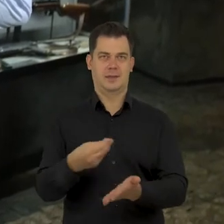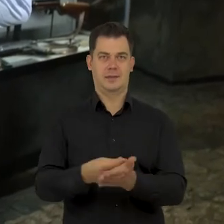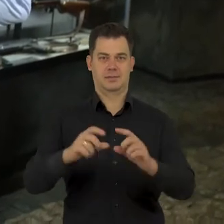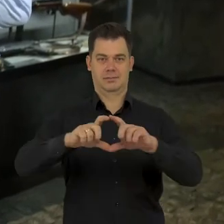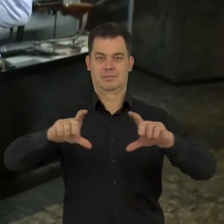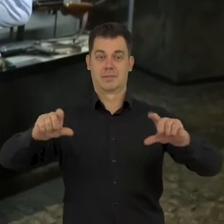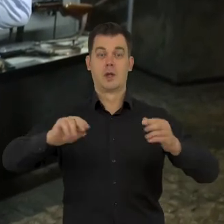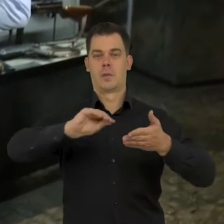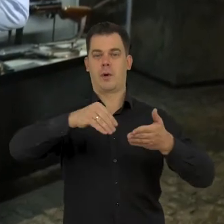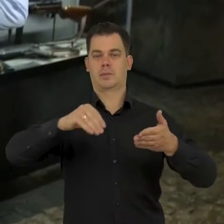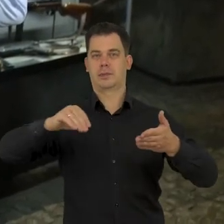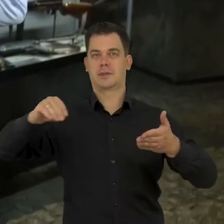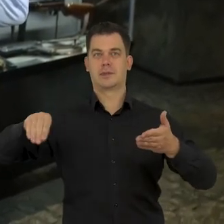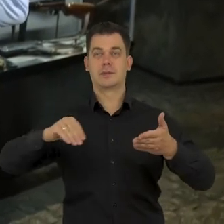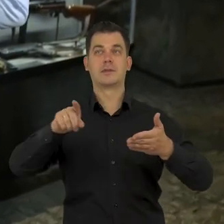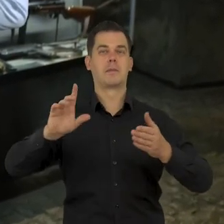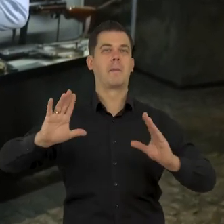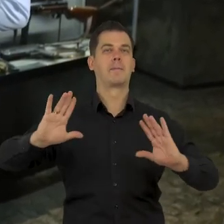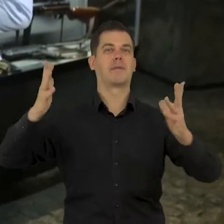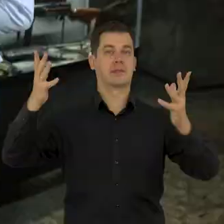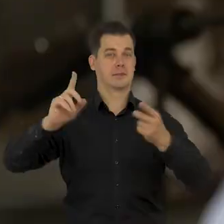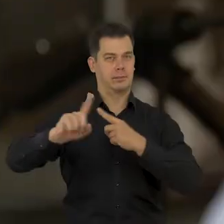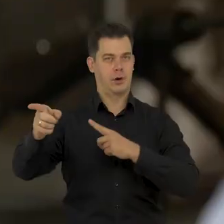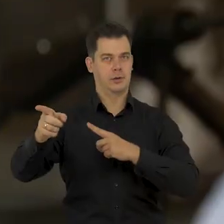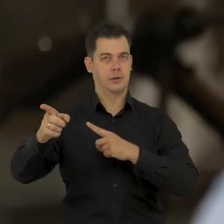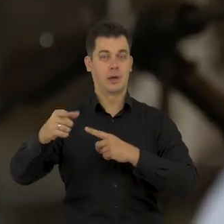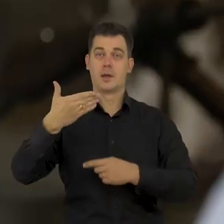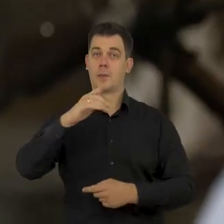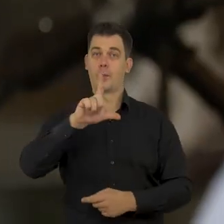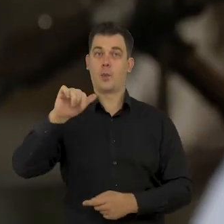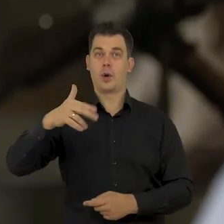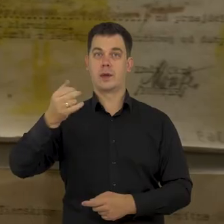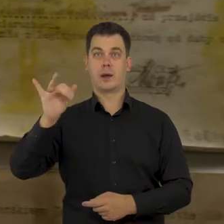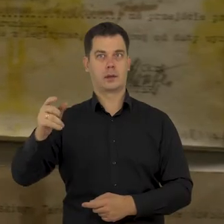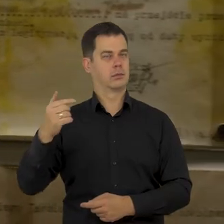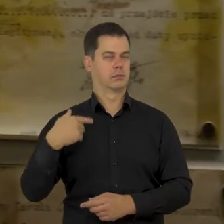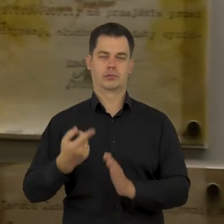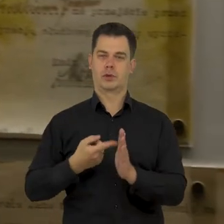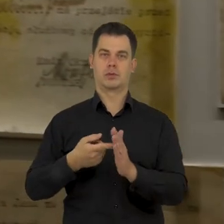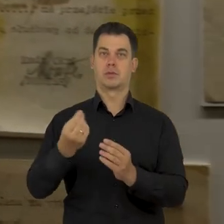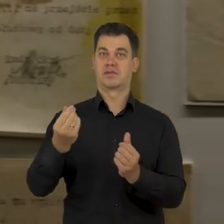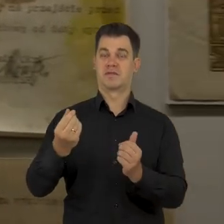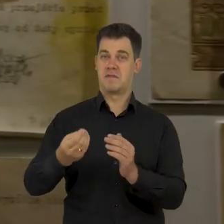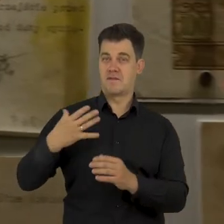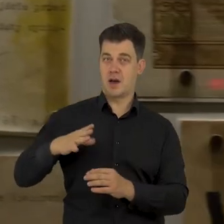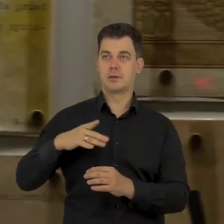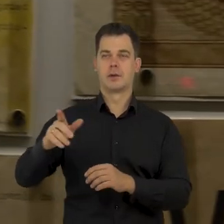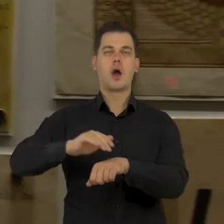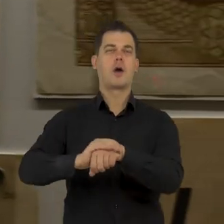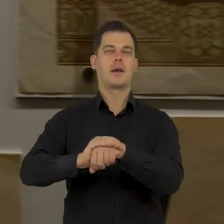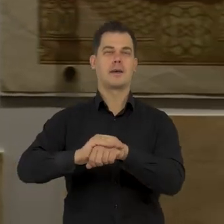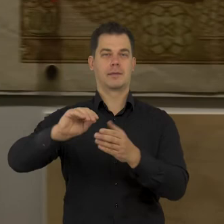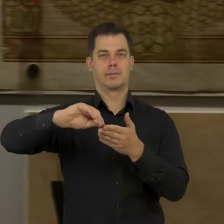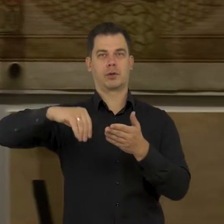znanych pamiątek z okresu przebywania powstańców w obozach jenieckich. Banknoty, młynarki, często o wysokim nominale, z